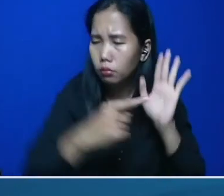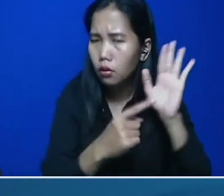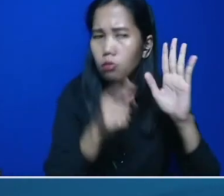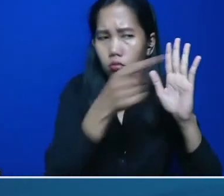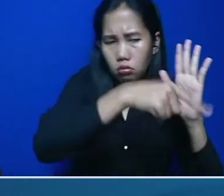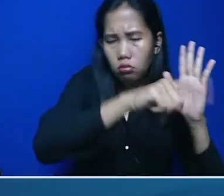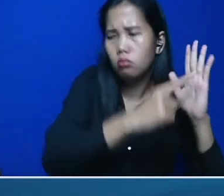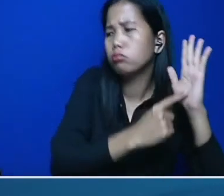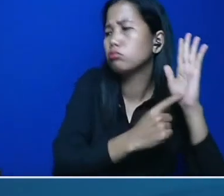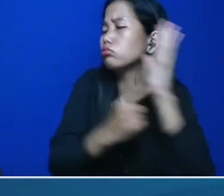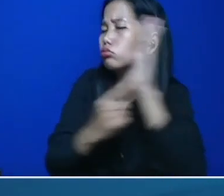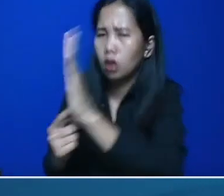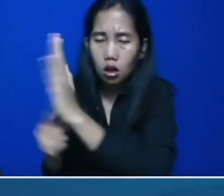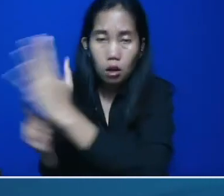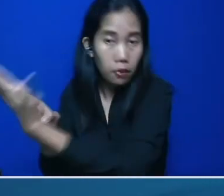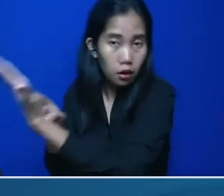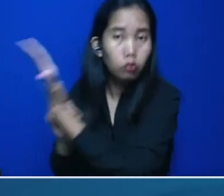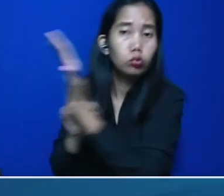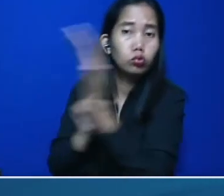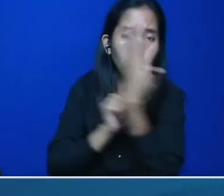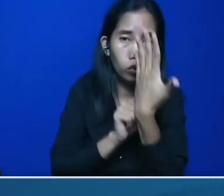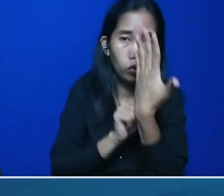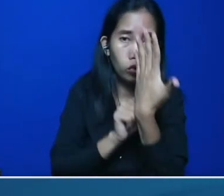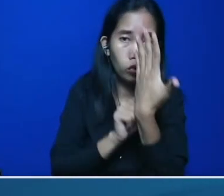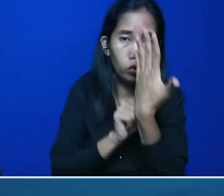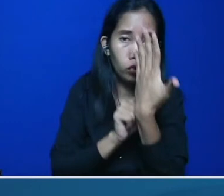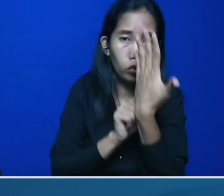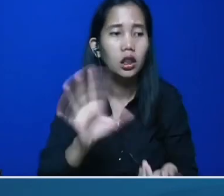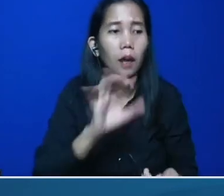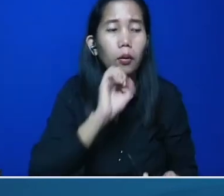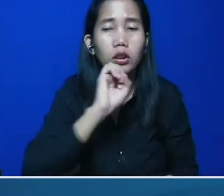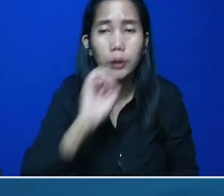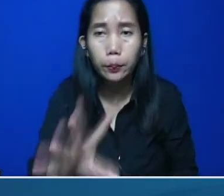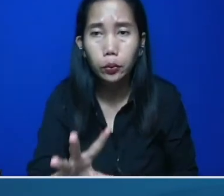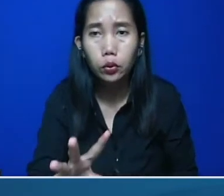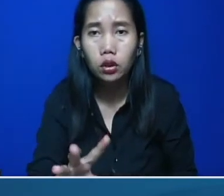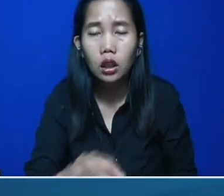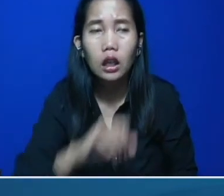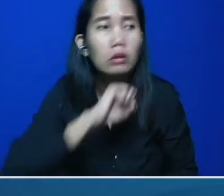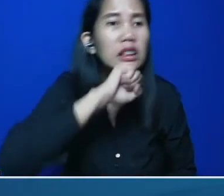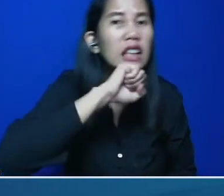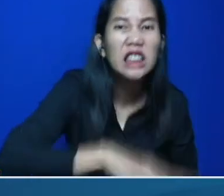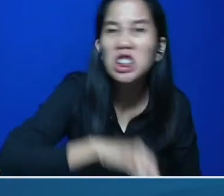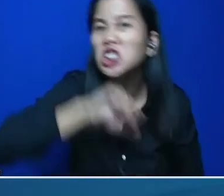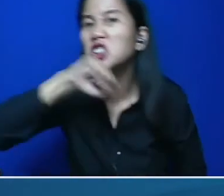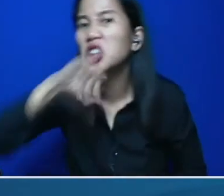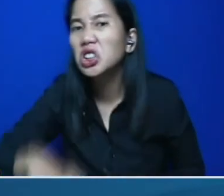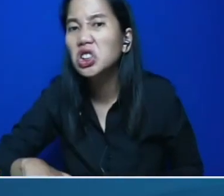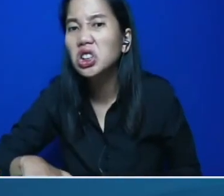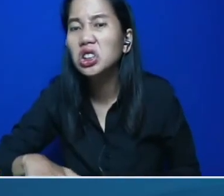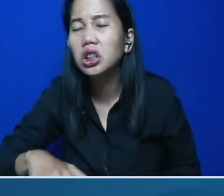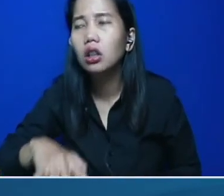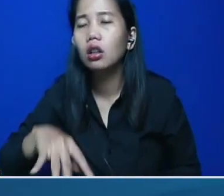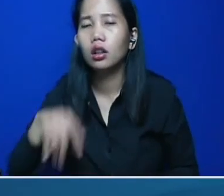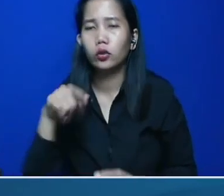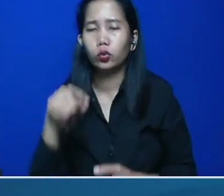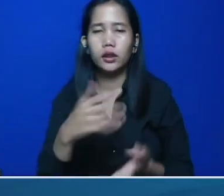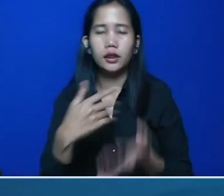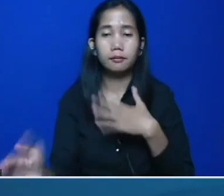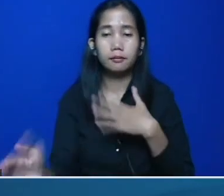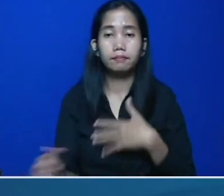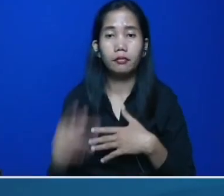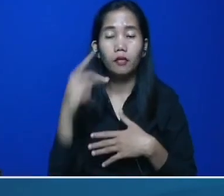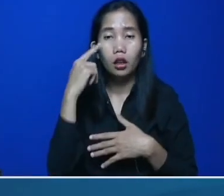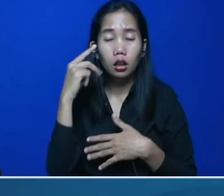jadi penglihatan itu menunjukkan Petrus tidak boleh menyebut menganggap orang itu yang datang adalah orang